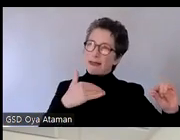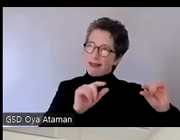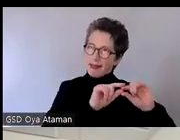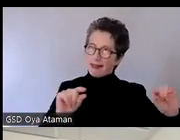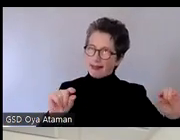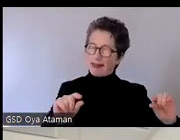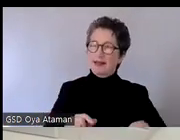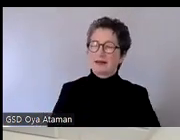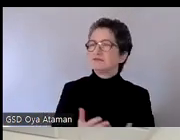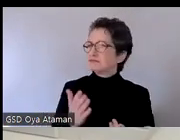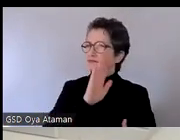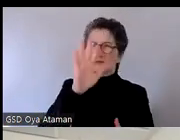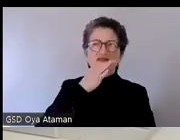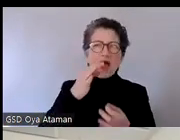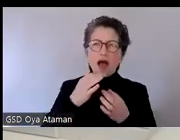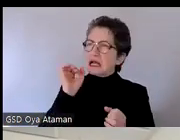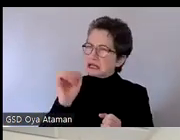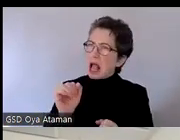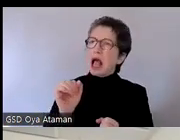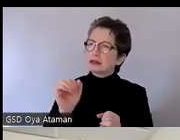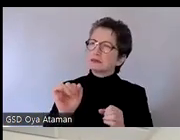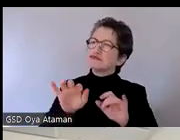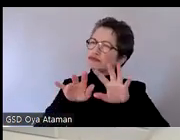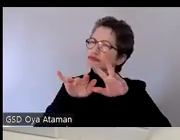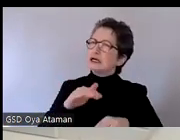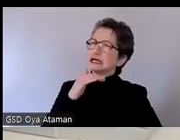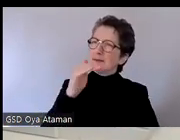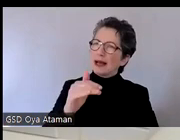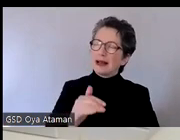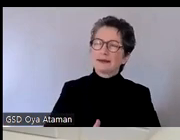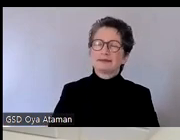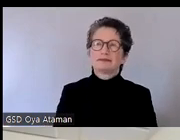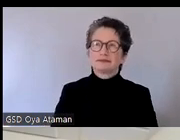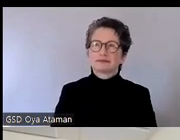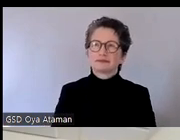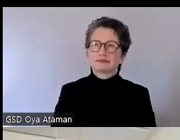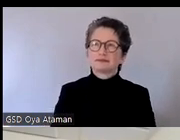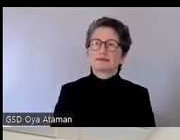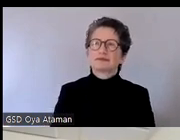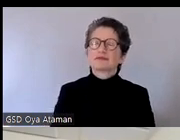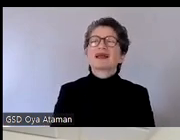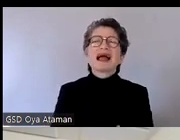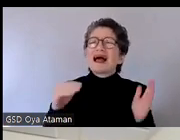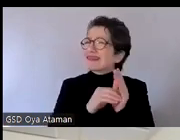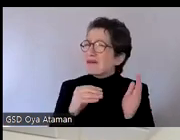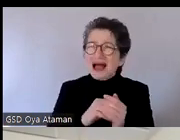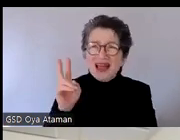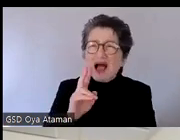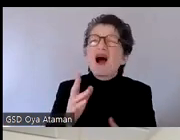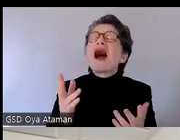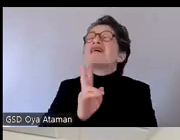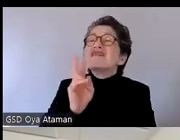Sie dort auch eine E-Mail schicken. Wer ist eingeladen? Im Prinzip alle